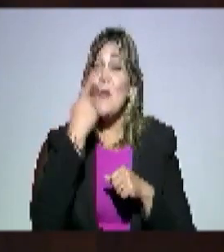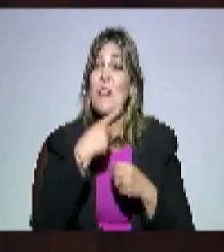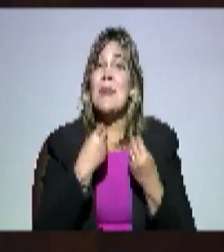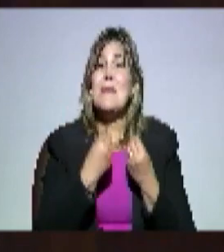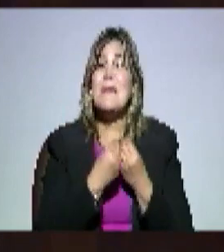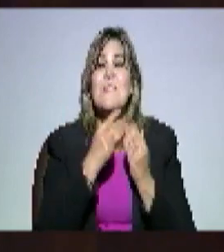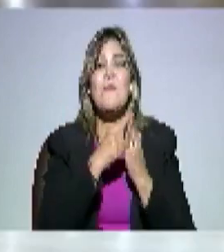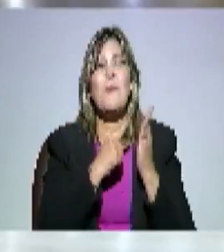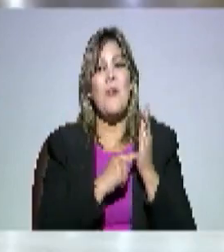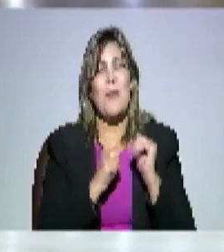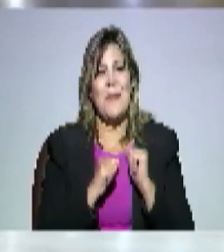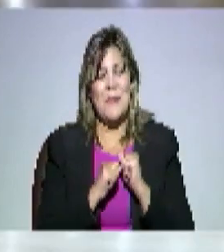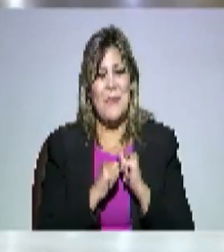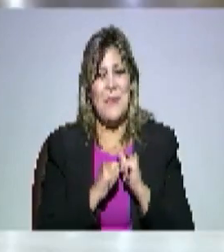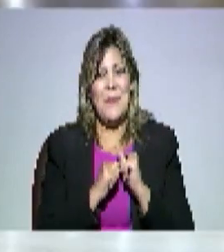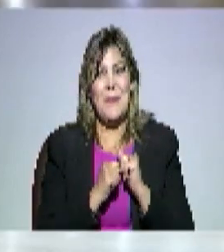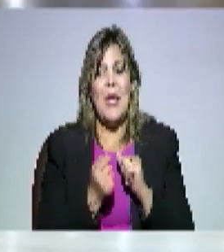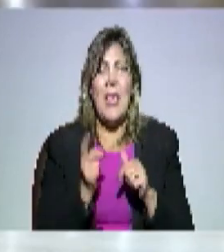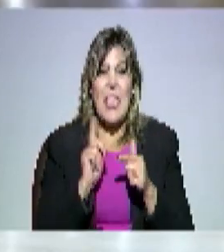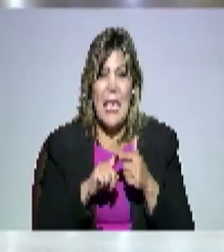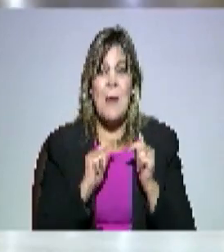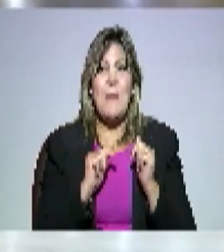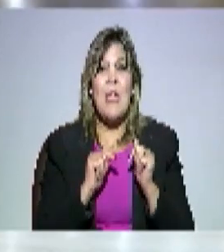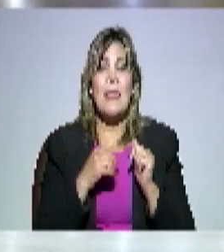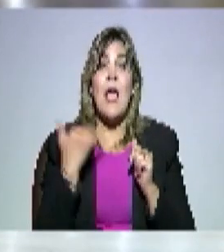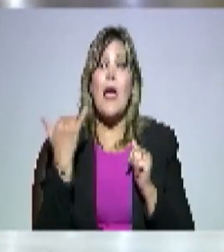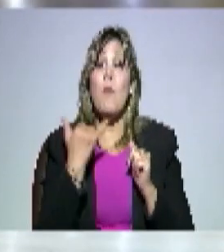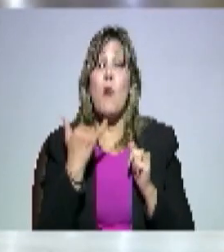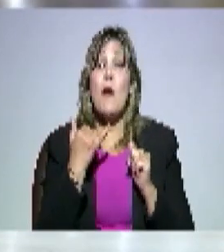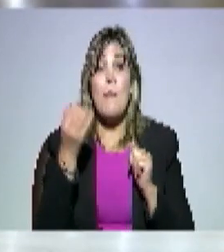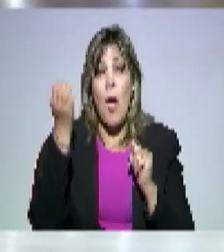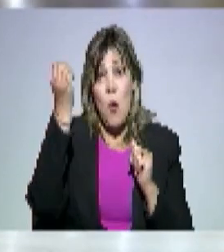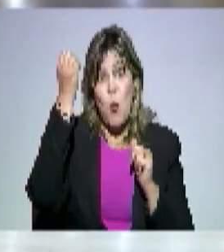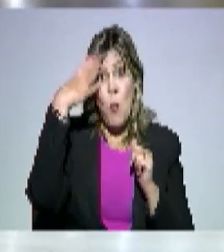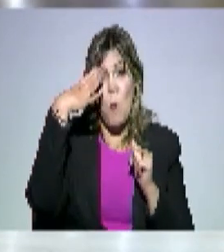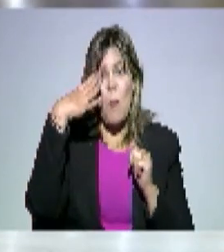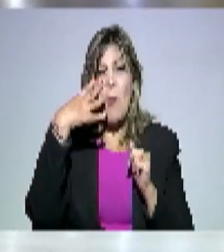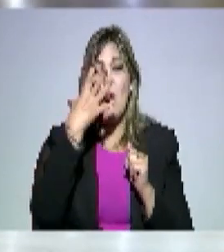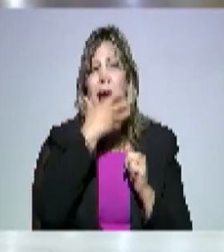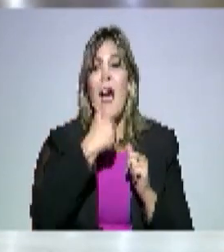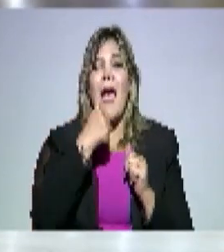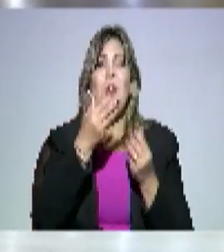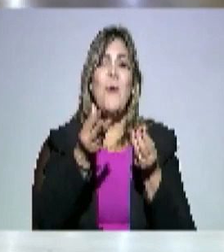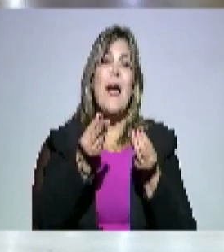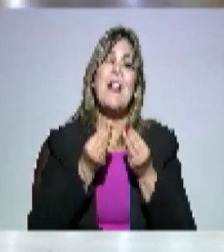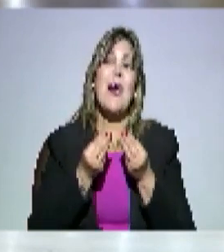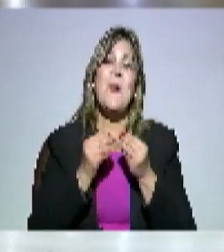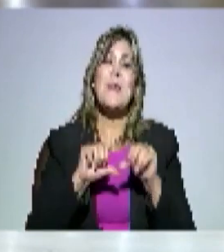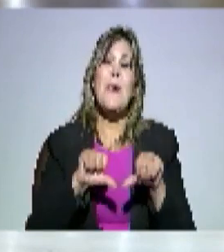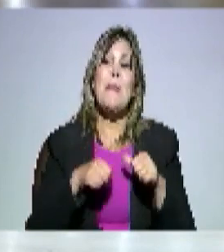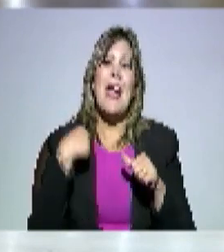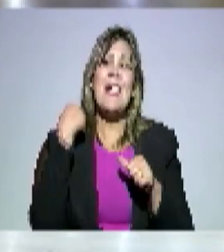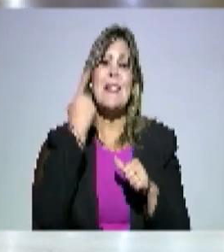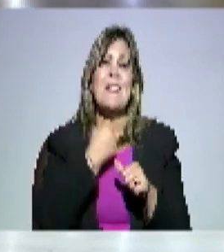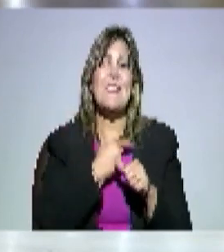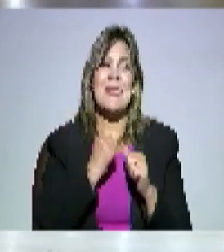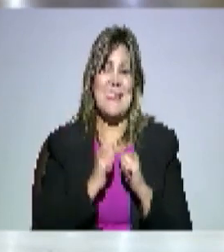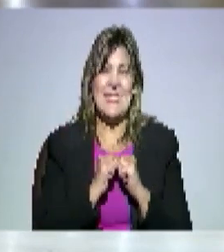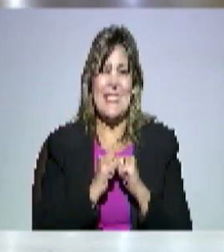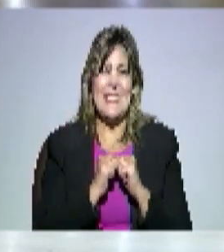والوصايا ناخد نقطه كمان مهمه قوي وبركه كمان حلوه هناخدها من حياه